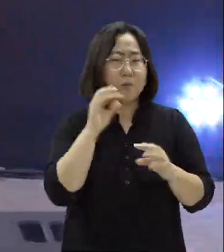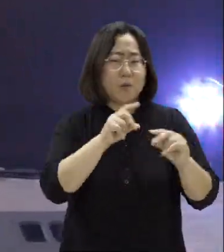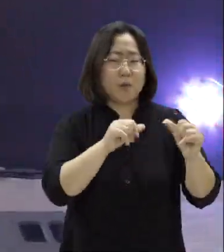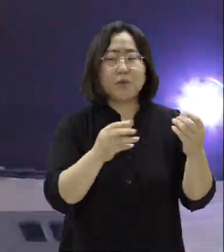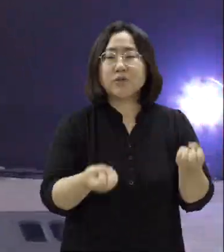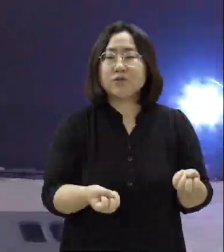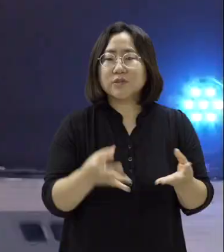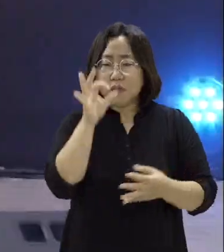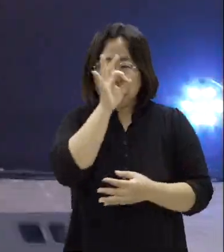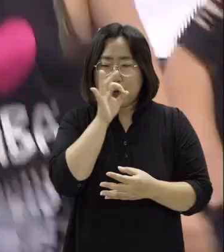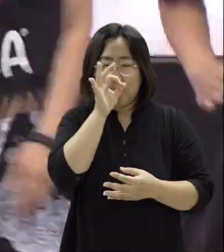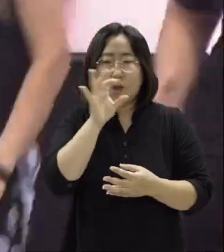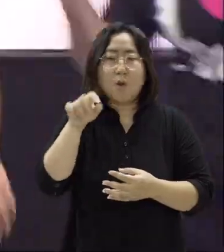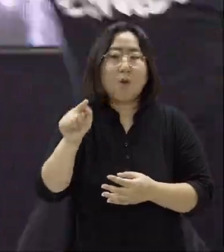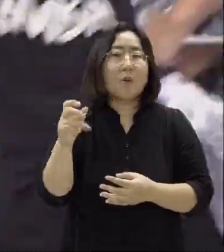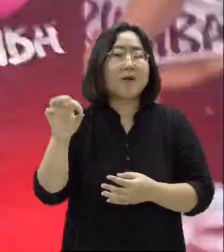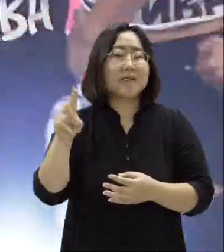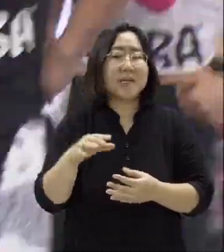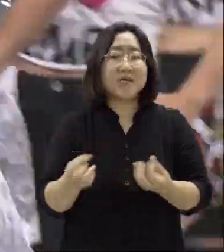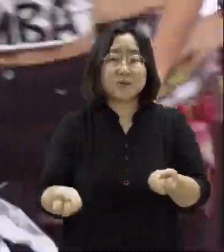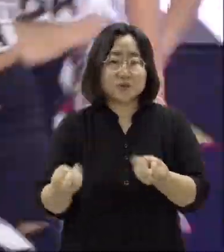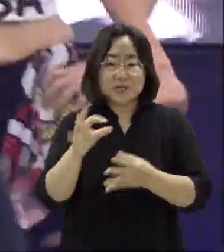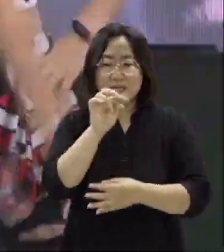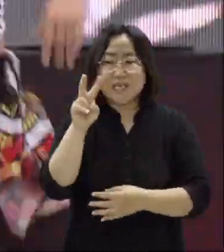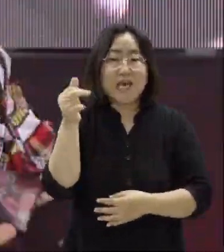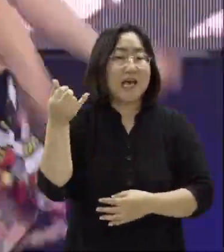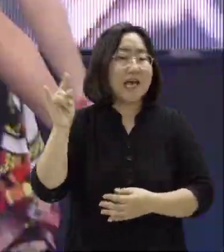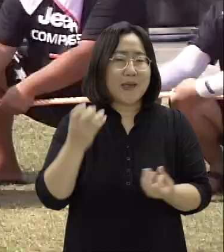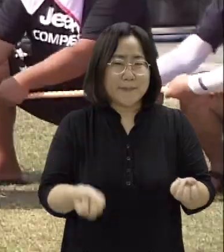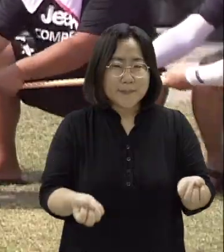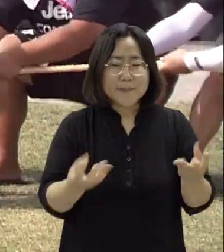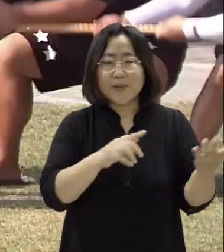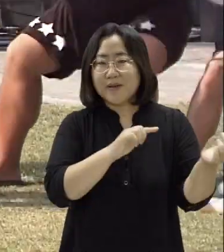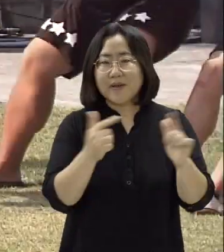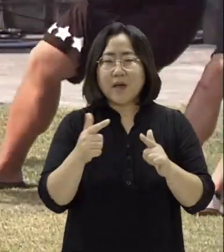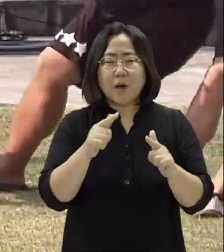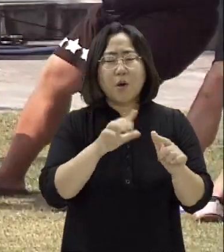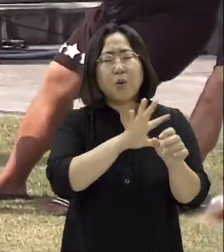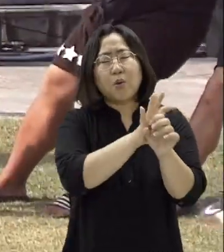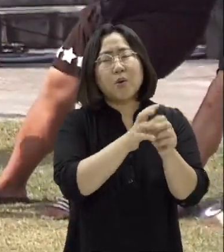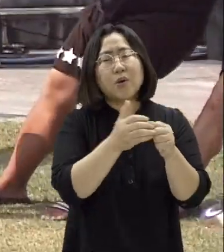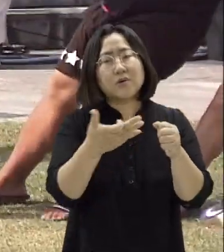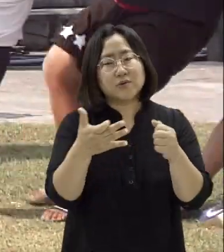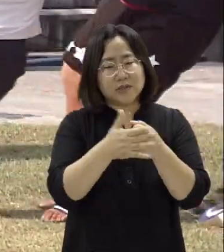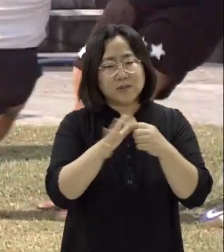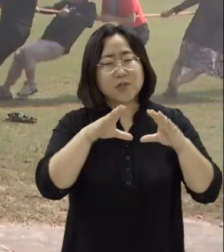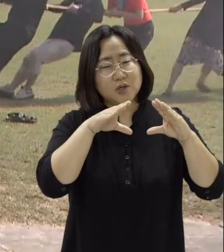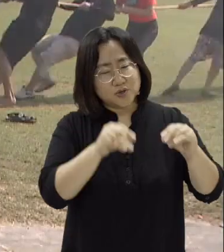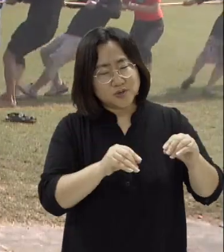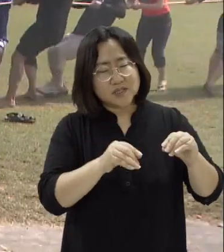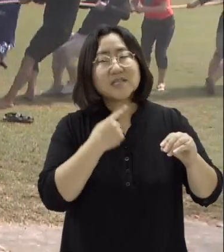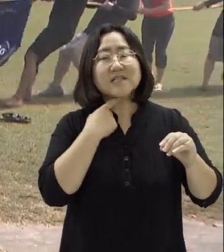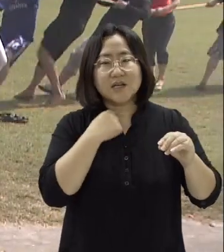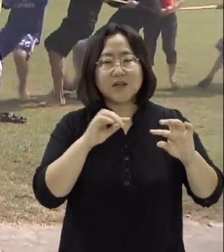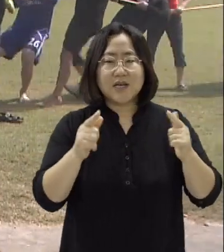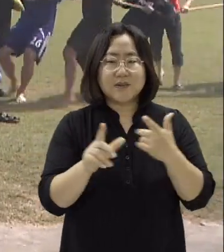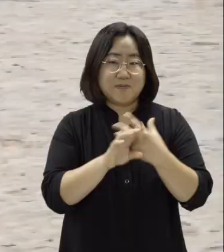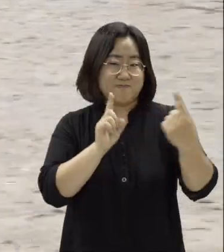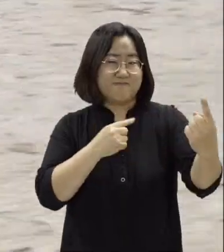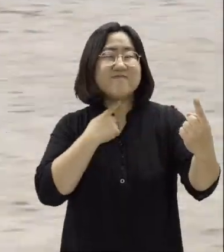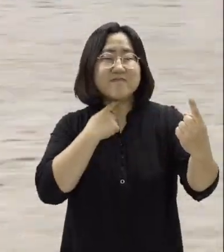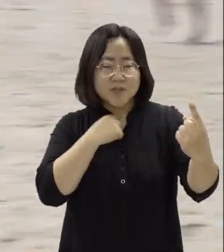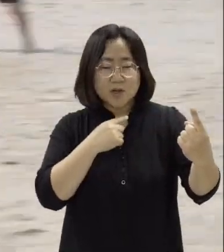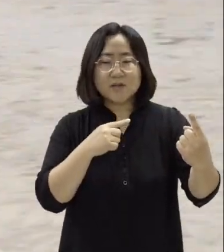돈내코개국 원앙축제, 야해 페스티벌 등 코로나19로 중단되거나 비대면으로 개최됐던